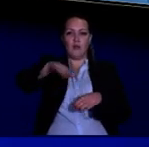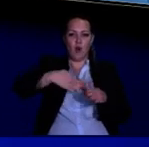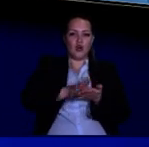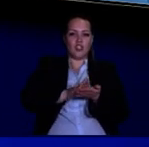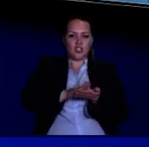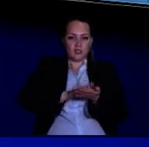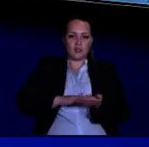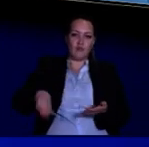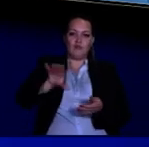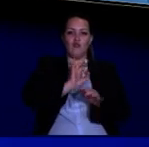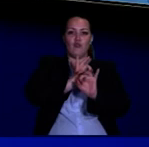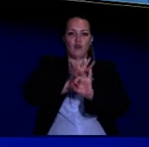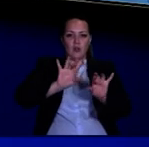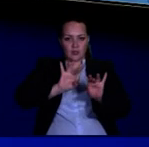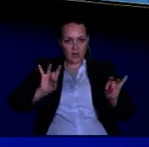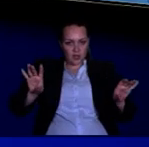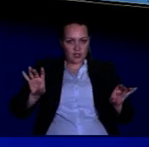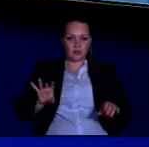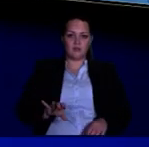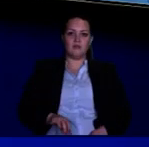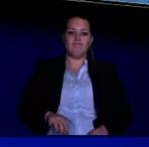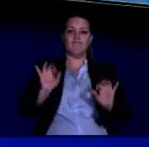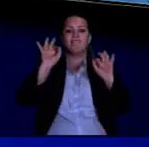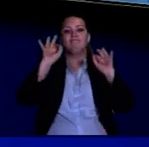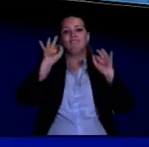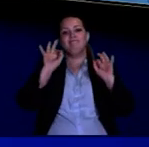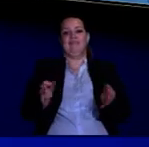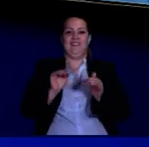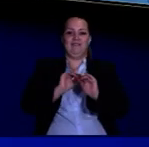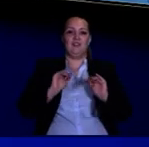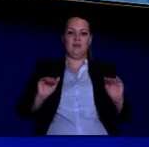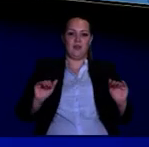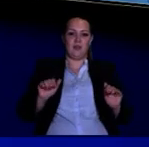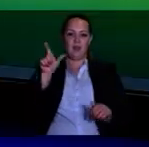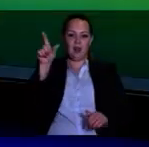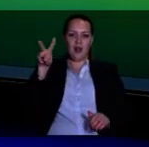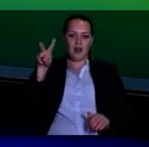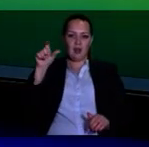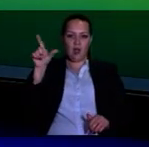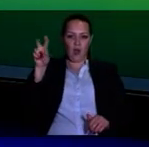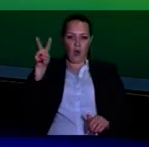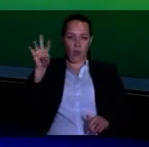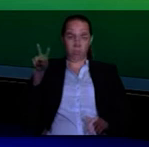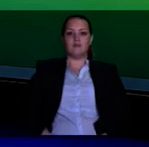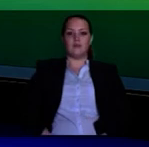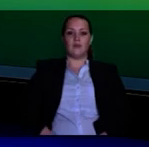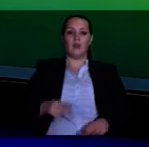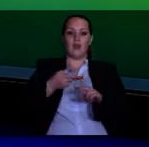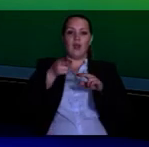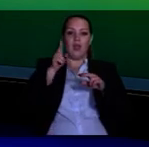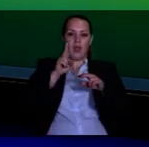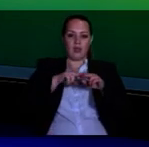чистит. Все расскажет нам. Правильно, ребята. Глагол. Глагол –